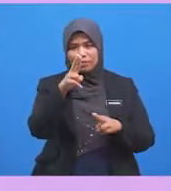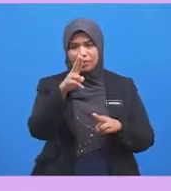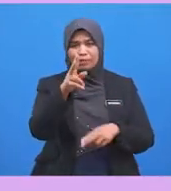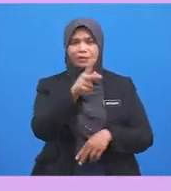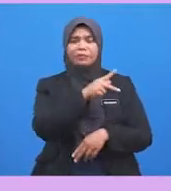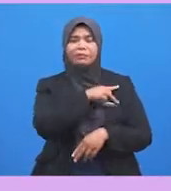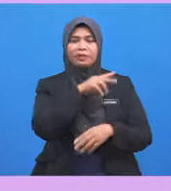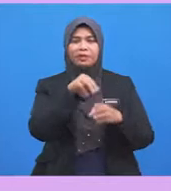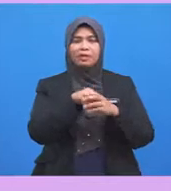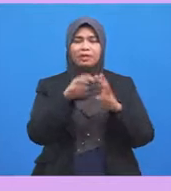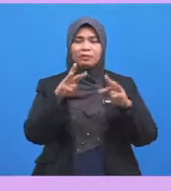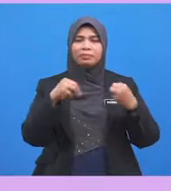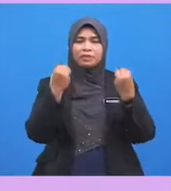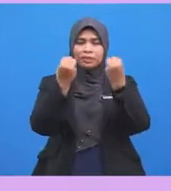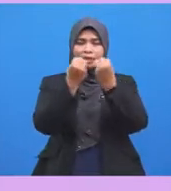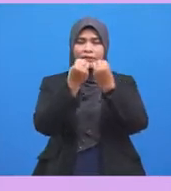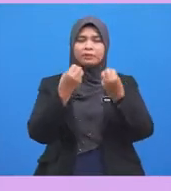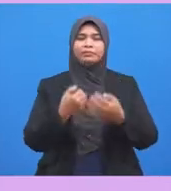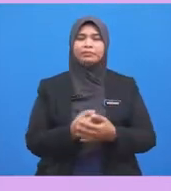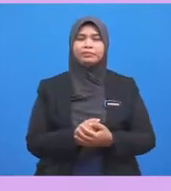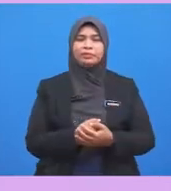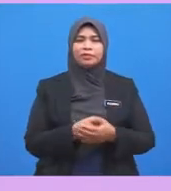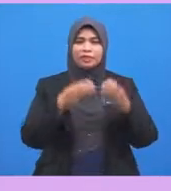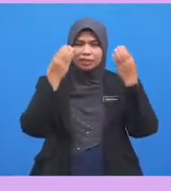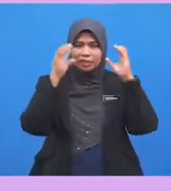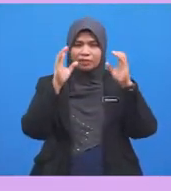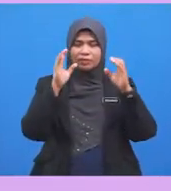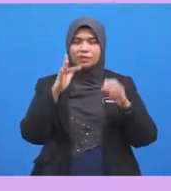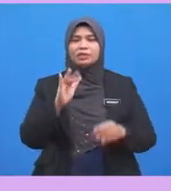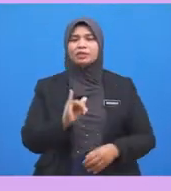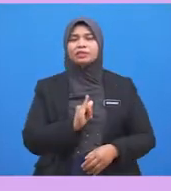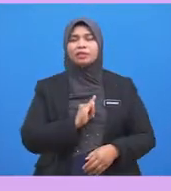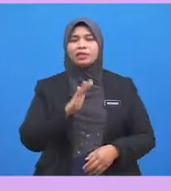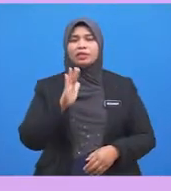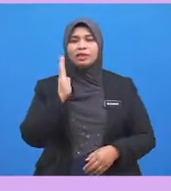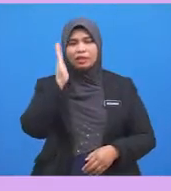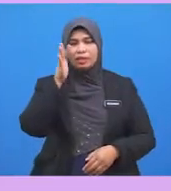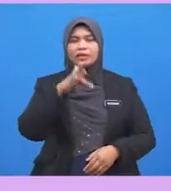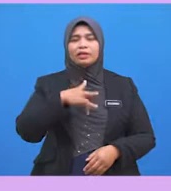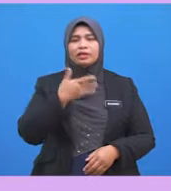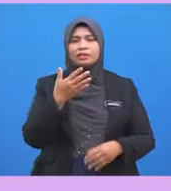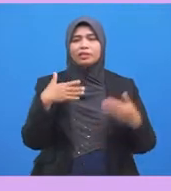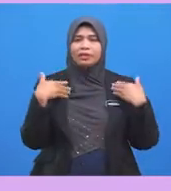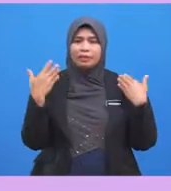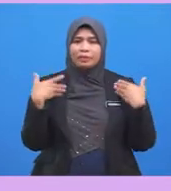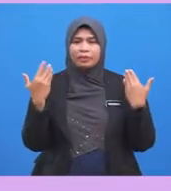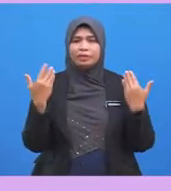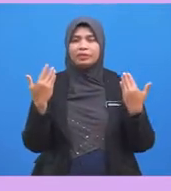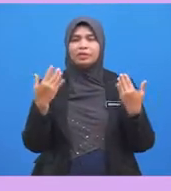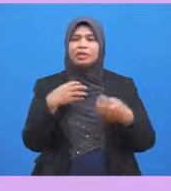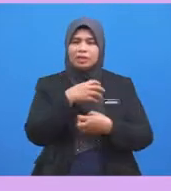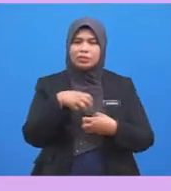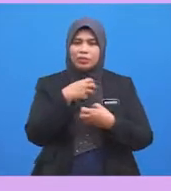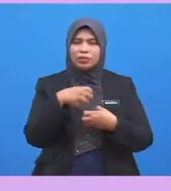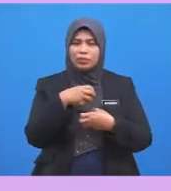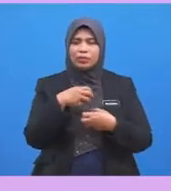pemimpin dalam masyarakat setempat? Cikgu, saya akan berasa gembira,